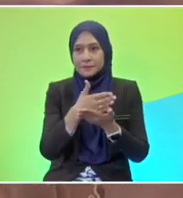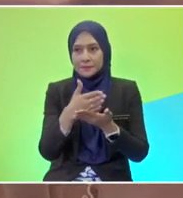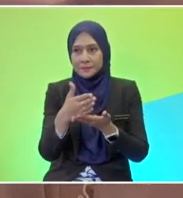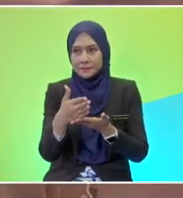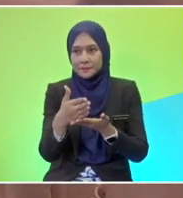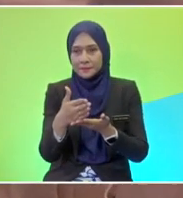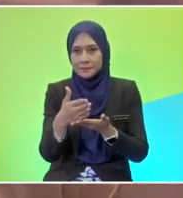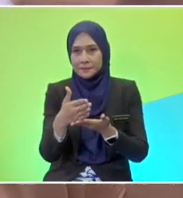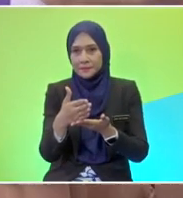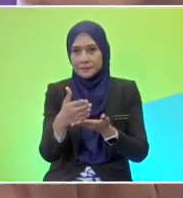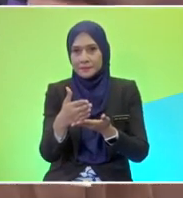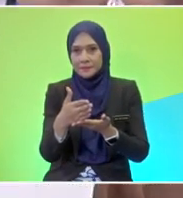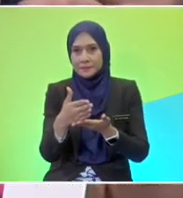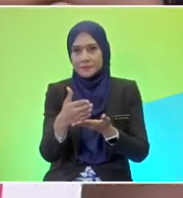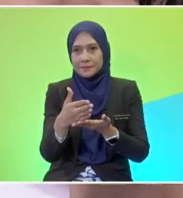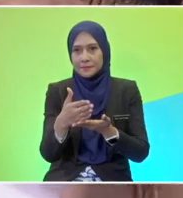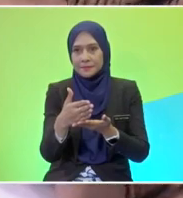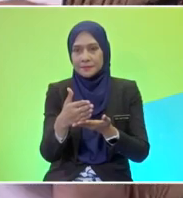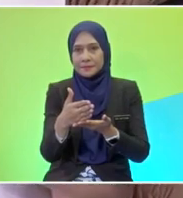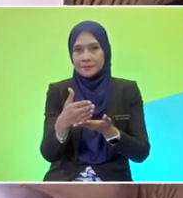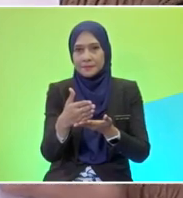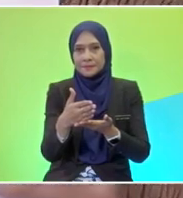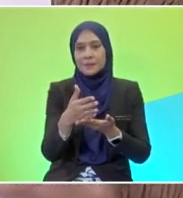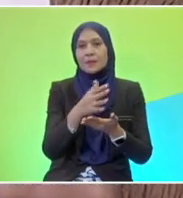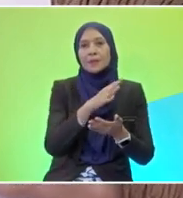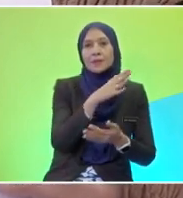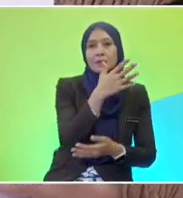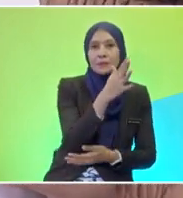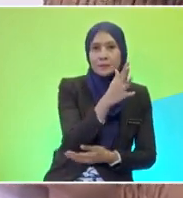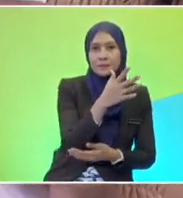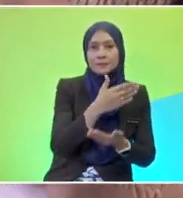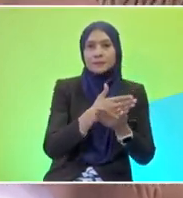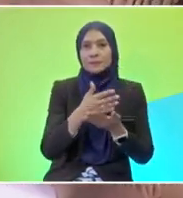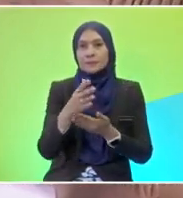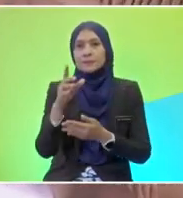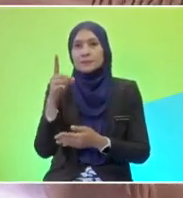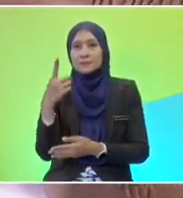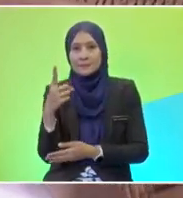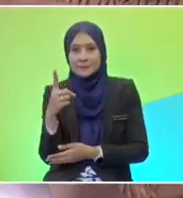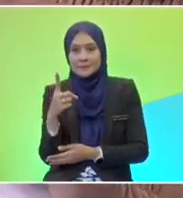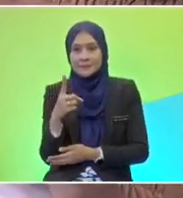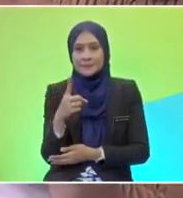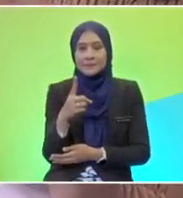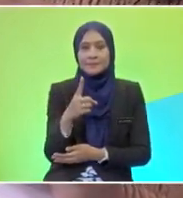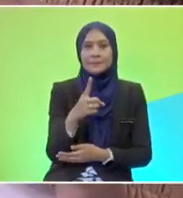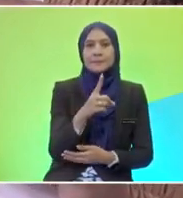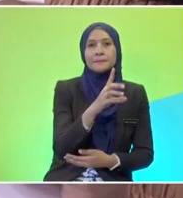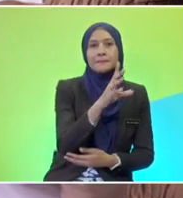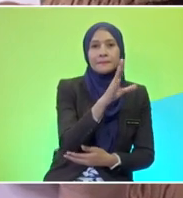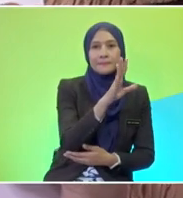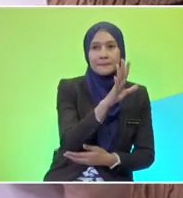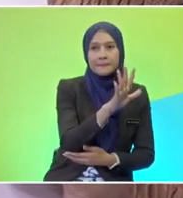Okey. Okey. Kira 11 ke belakang Kak Fika. Okey, hati-hati ya kira-kira. Hati tau. Okey. Hati-hati.